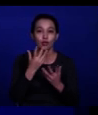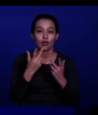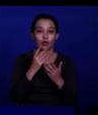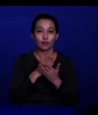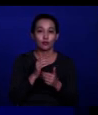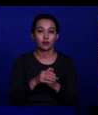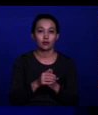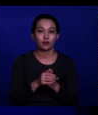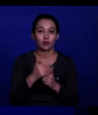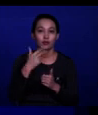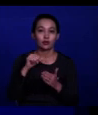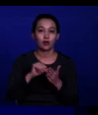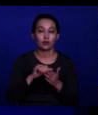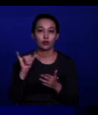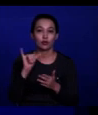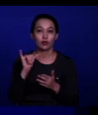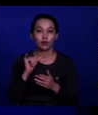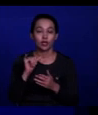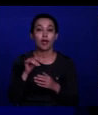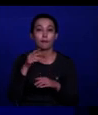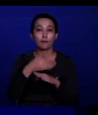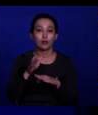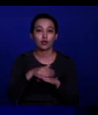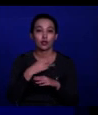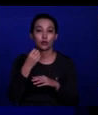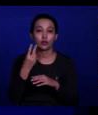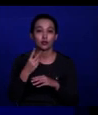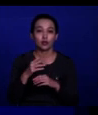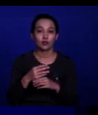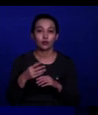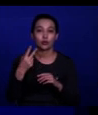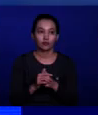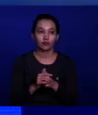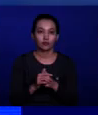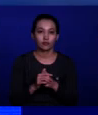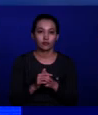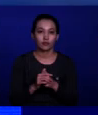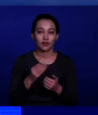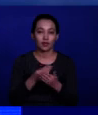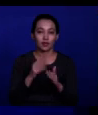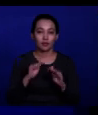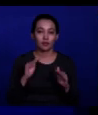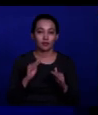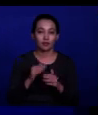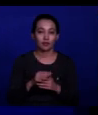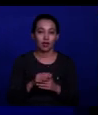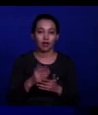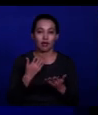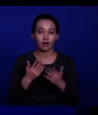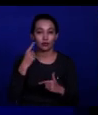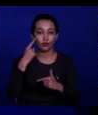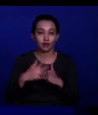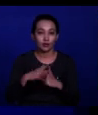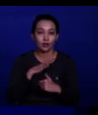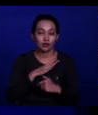iborat. 36 ni 12 ga bo'lsak 3, demak 3 yil. Aziz o'quvchilar, tushunib olgan